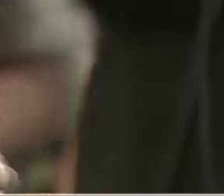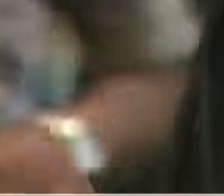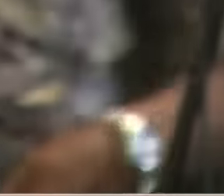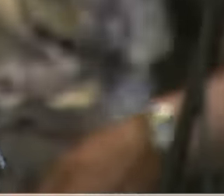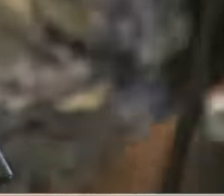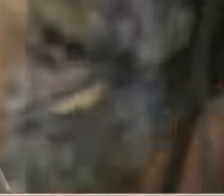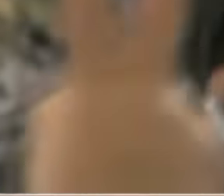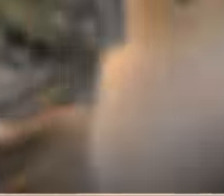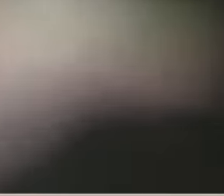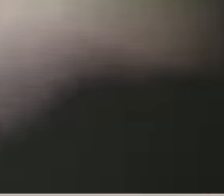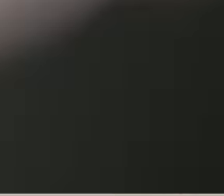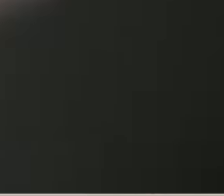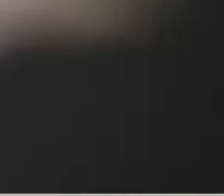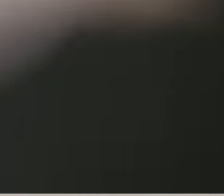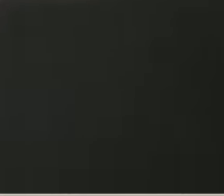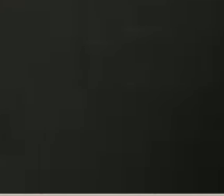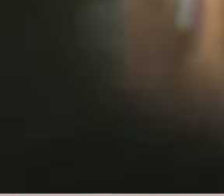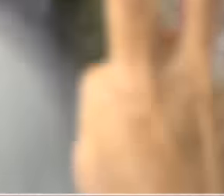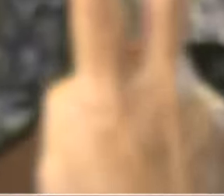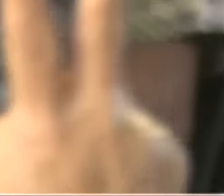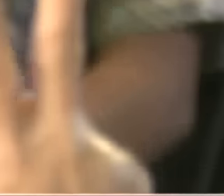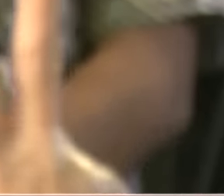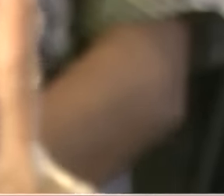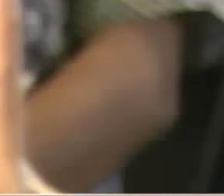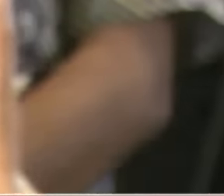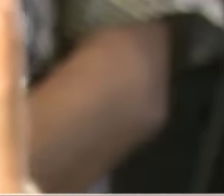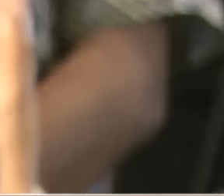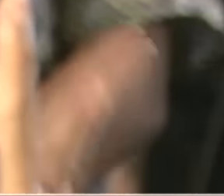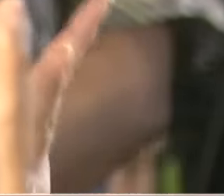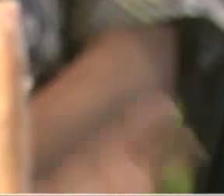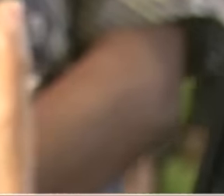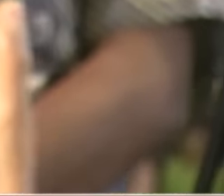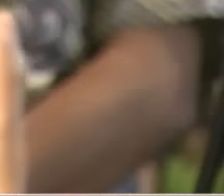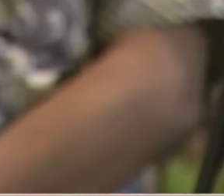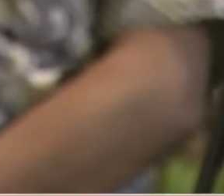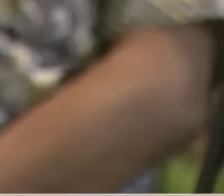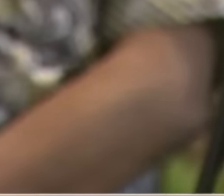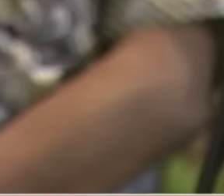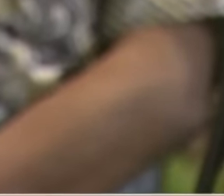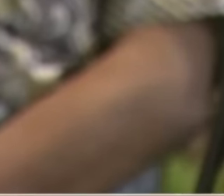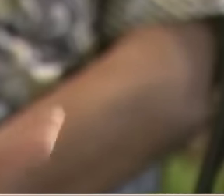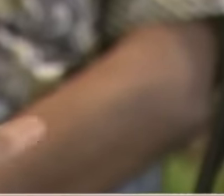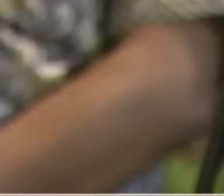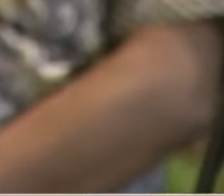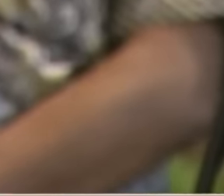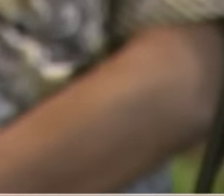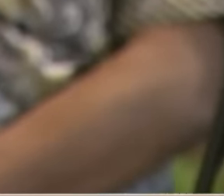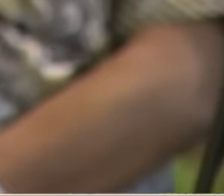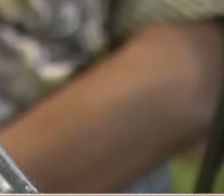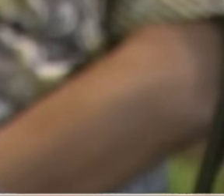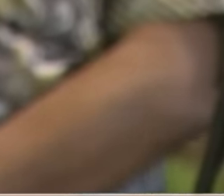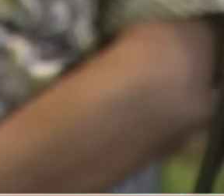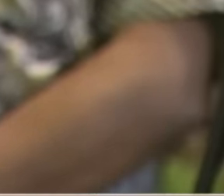mendengar dan menyaksikan siapa yang sudah berbuat dan siapa yang membuat janji. Oleh karena itu kita sesama